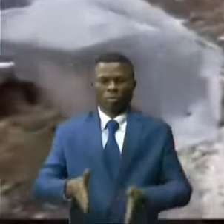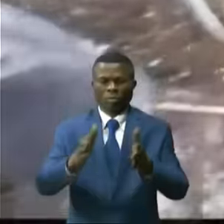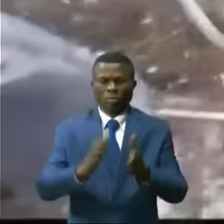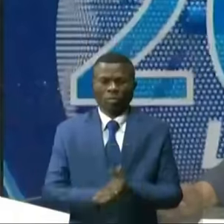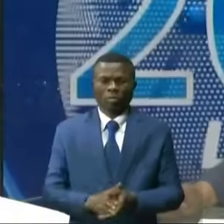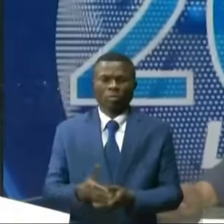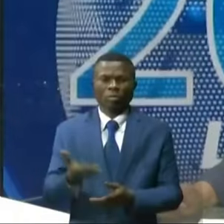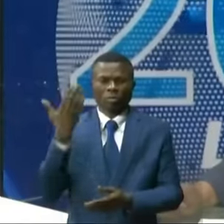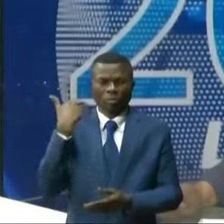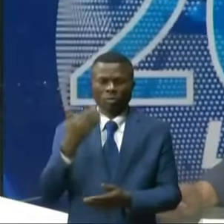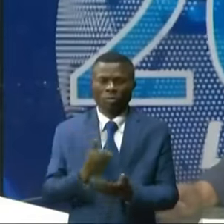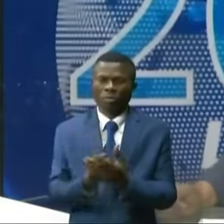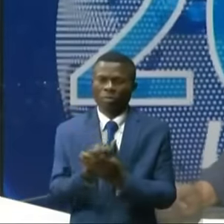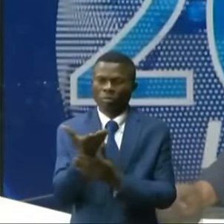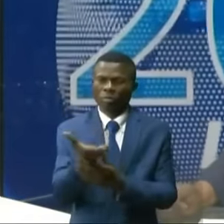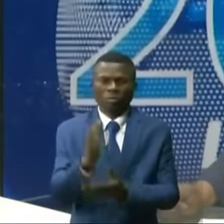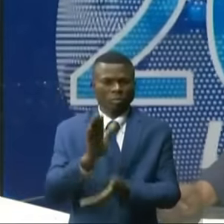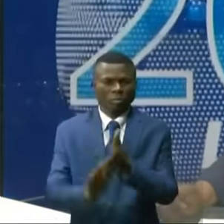fourniture